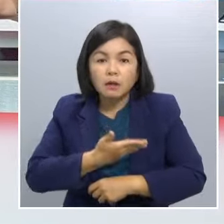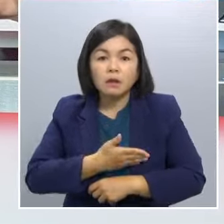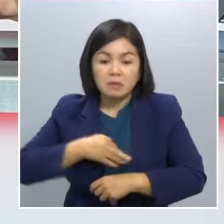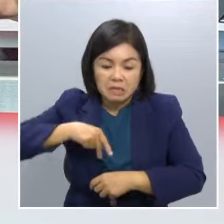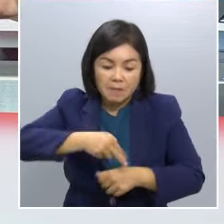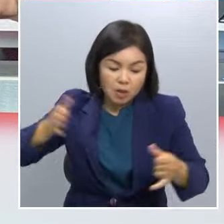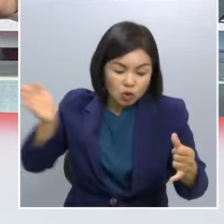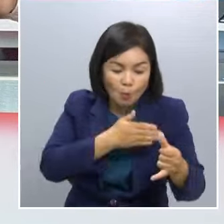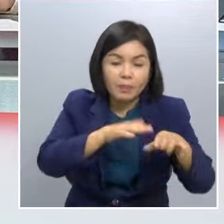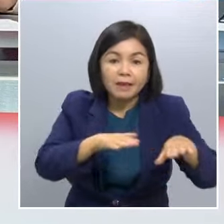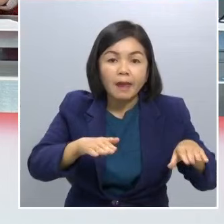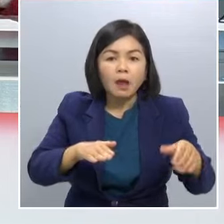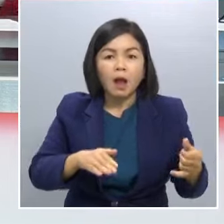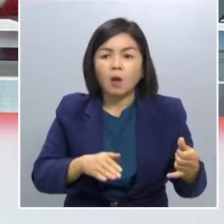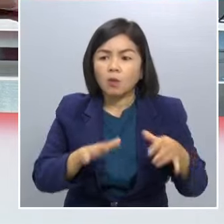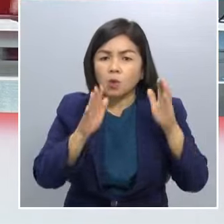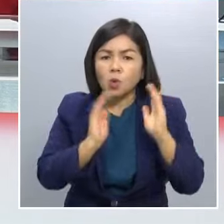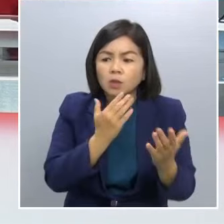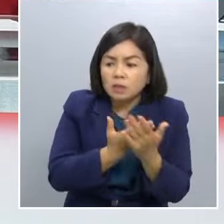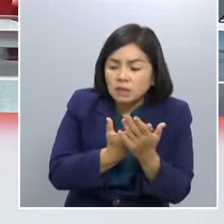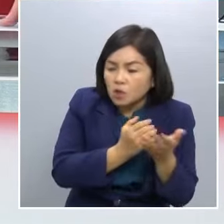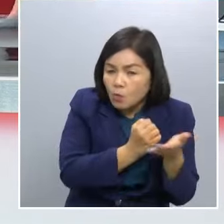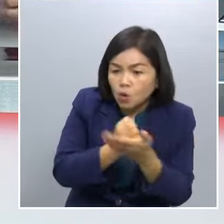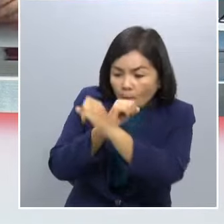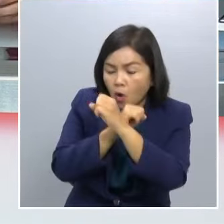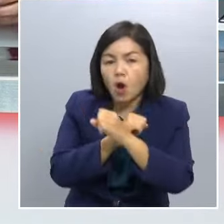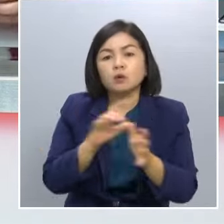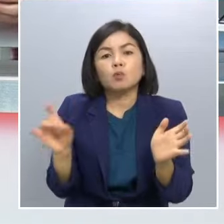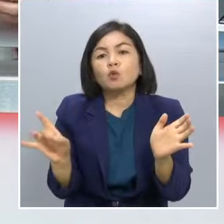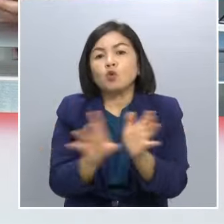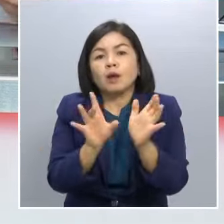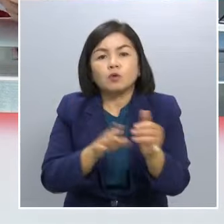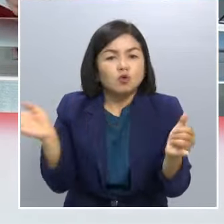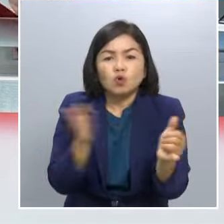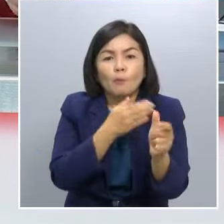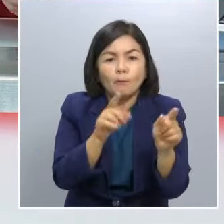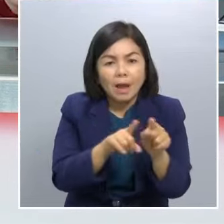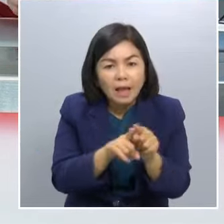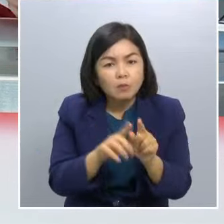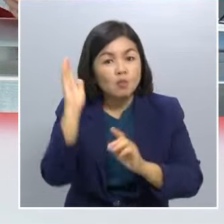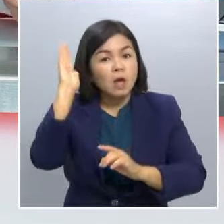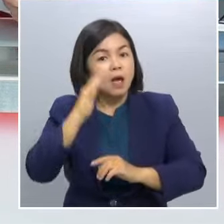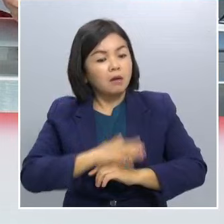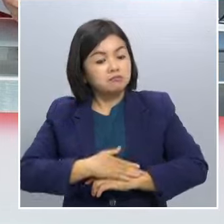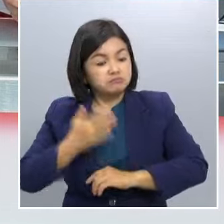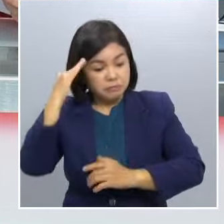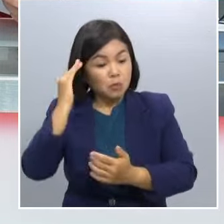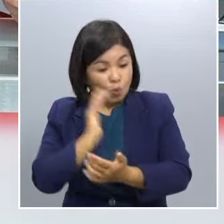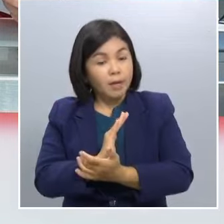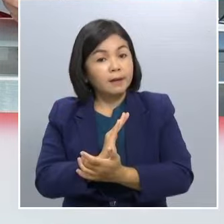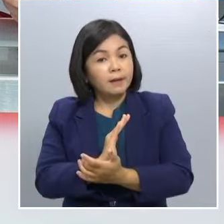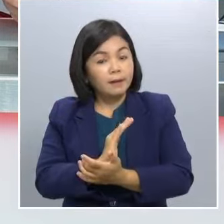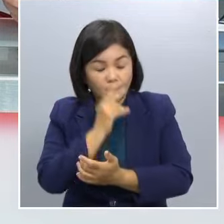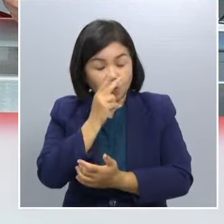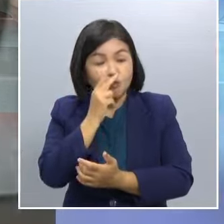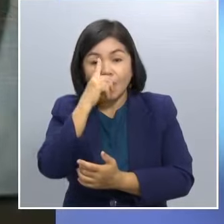ทางแคชเชียร์พยายามเข้าไปช่วยนะคะก็ถูกลูกหลงไปด้วยค่ะแล้วเขาอ้างด้วยนะคะบอกว่าเขาเป็นตม. นั่นแ ห